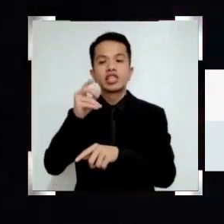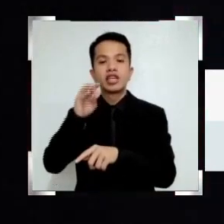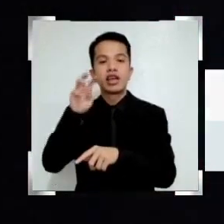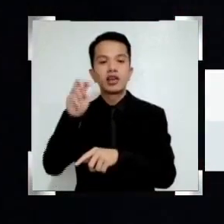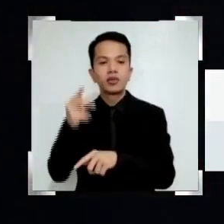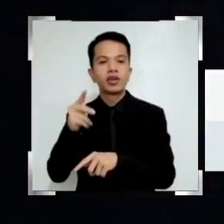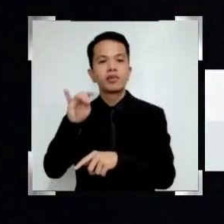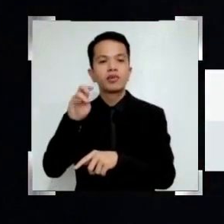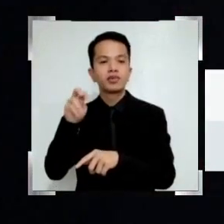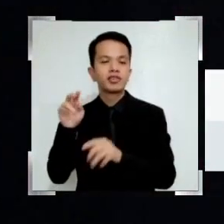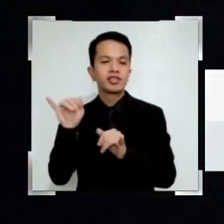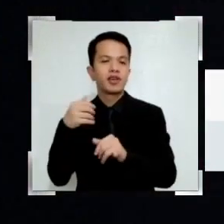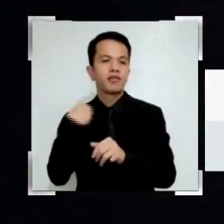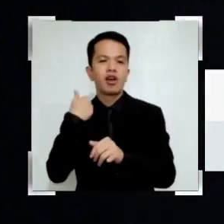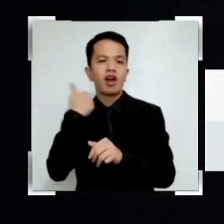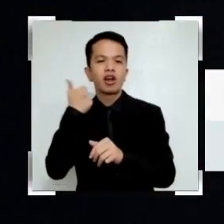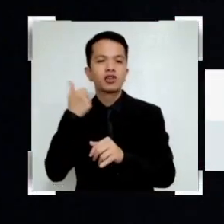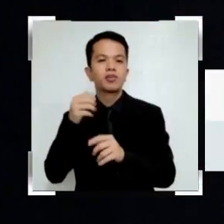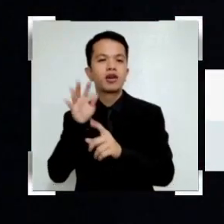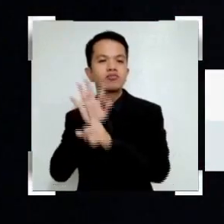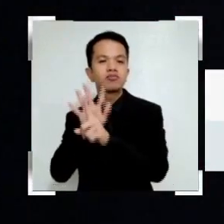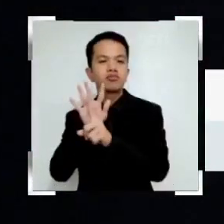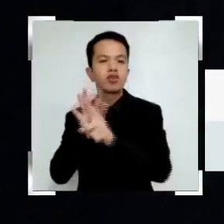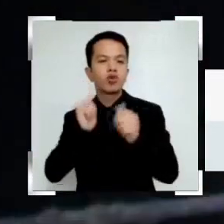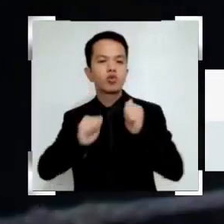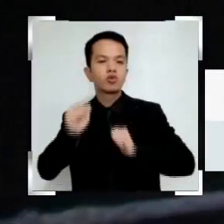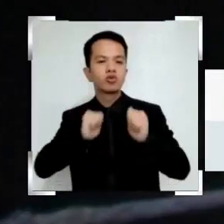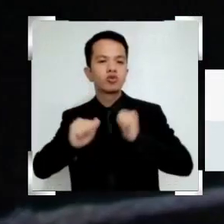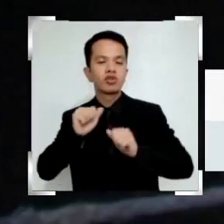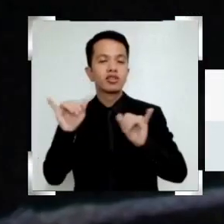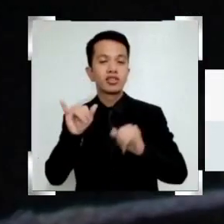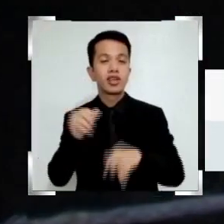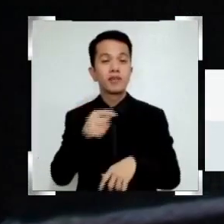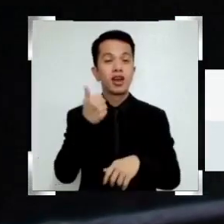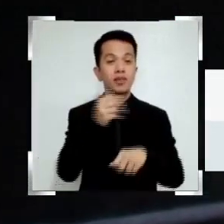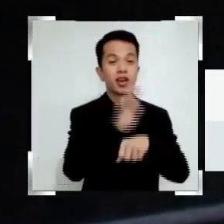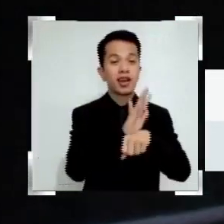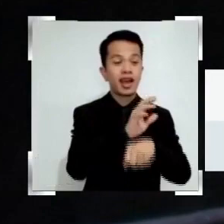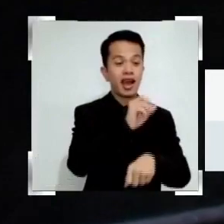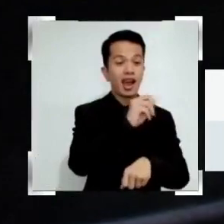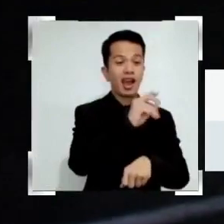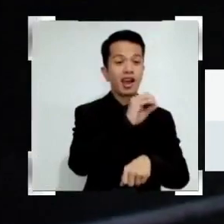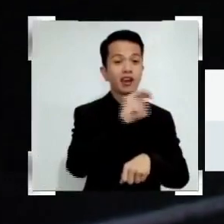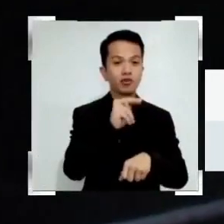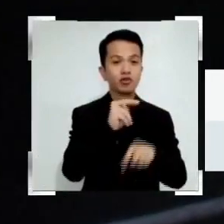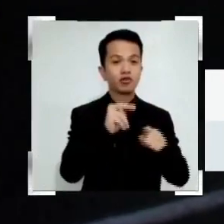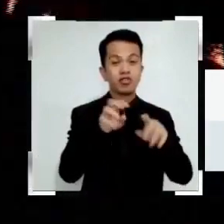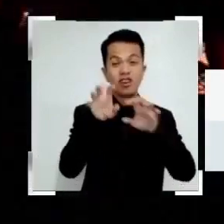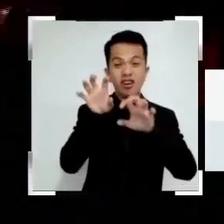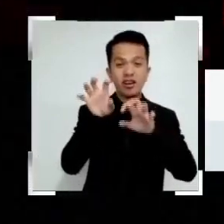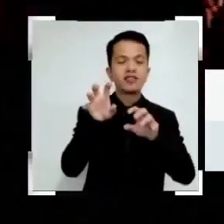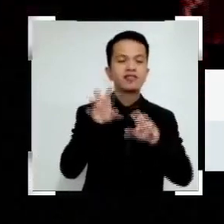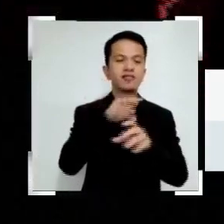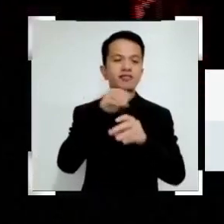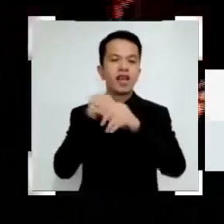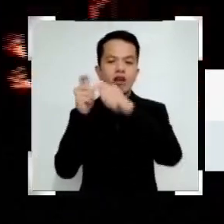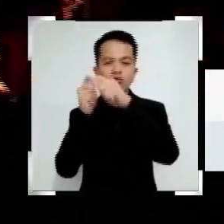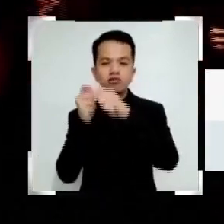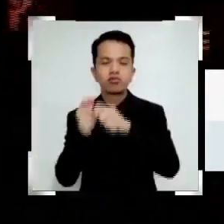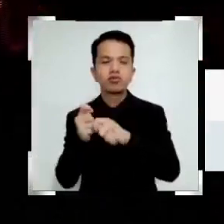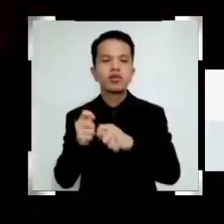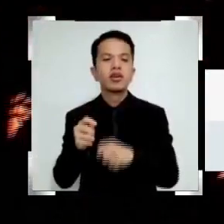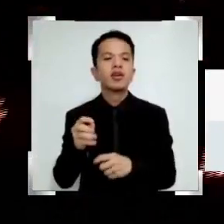Markle. Pati mga sikat na cartoon character at mga karakter na kinatatakutan. Aabot po sa 5,000 pumpkin ang ginamit